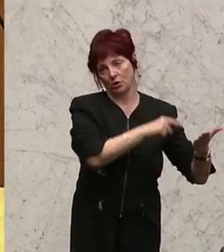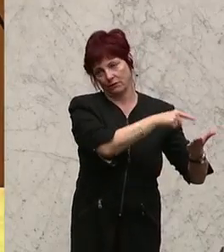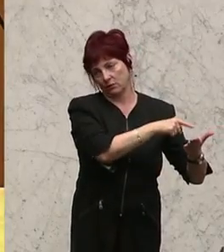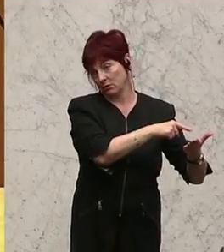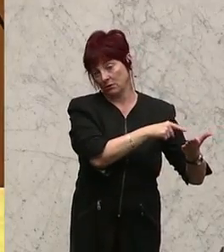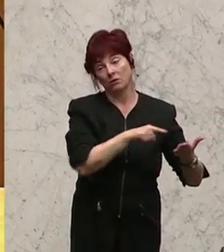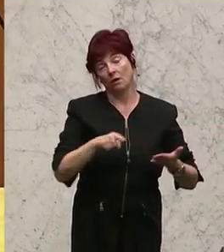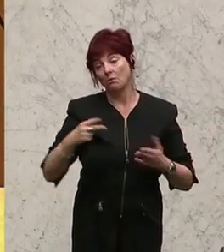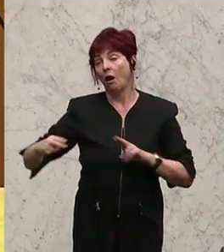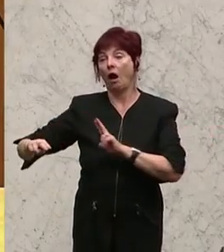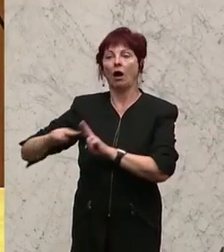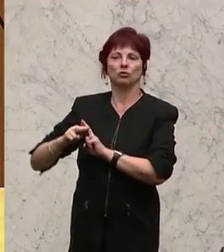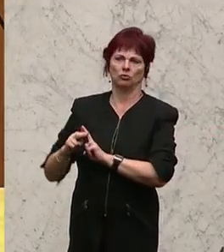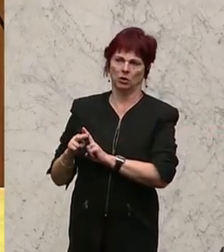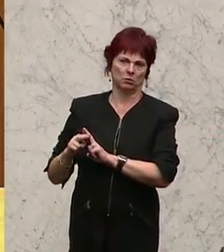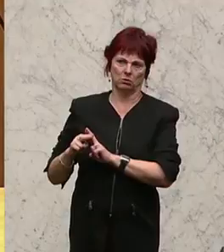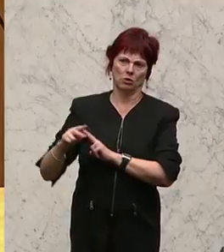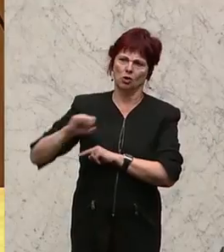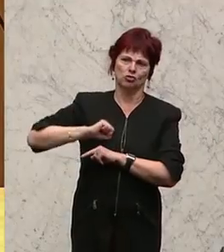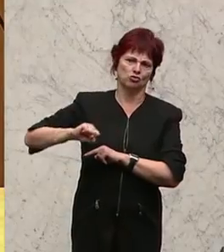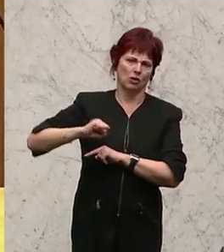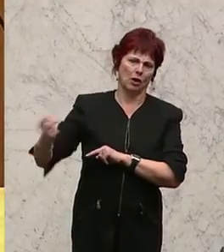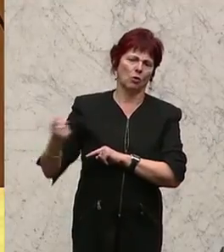schnell die Antwort.